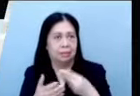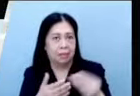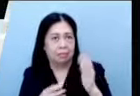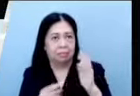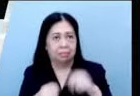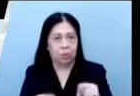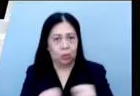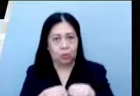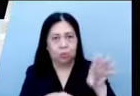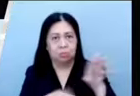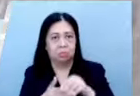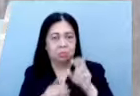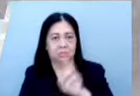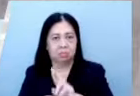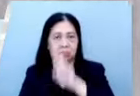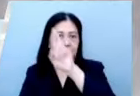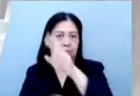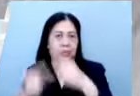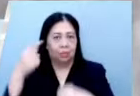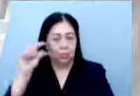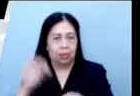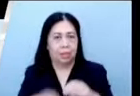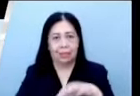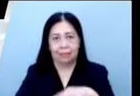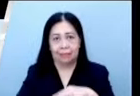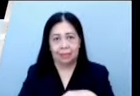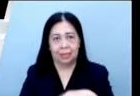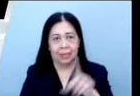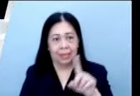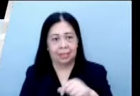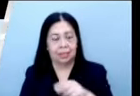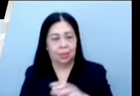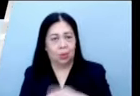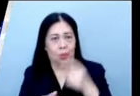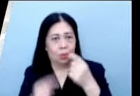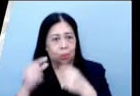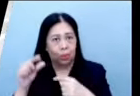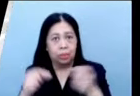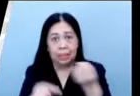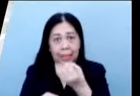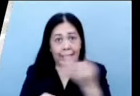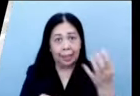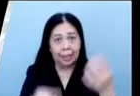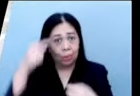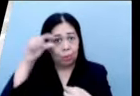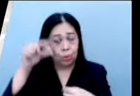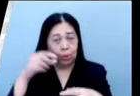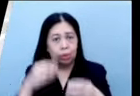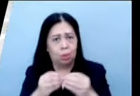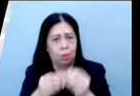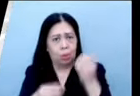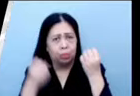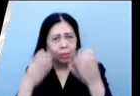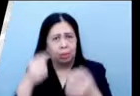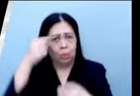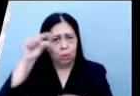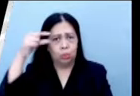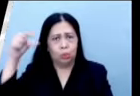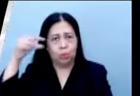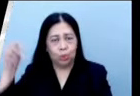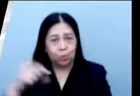buwan. Kung sa Earth, meron lang tayong isang buwan na pinag-aaralan, alam niyo ba kung ilan ang meron sa planetang may pinakamaraming buwan?